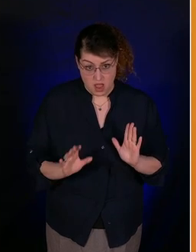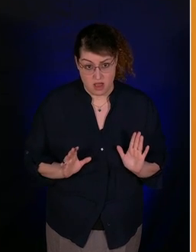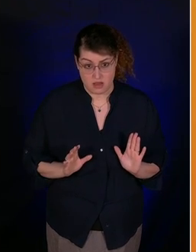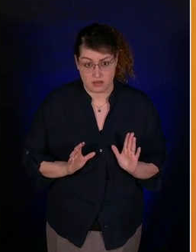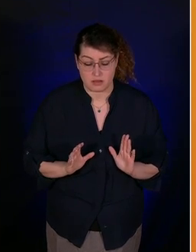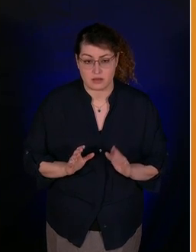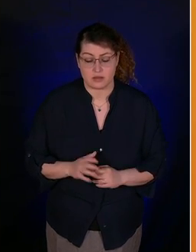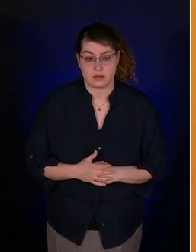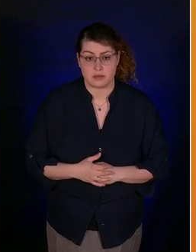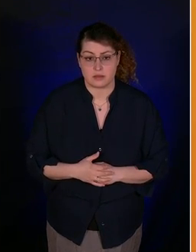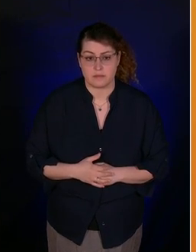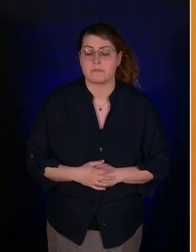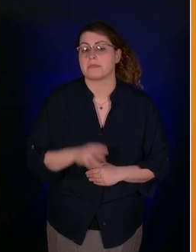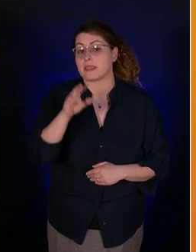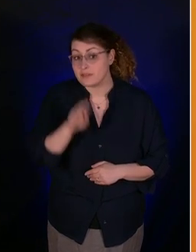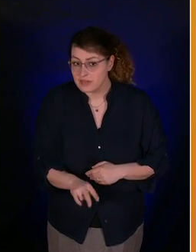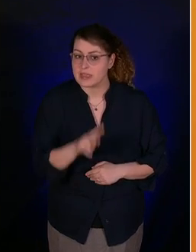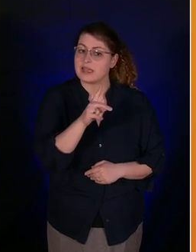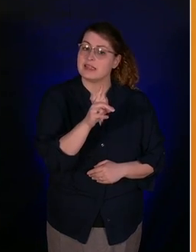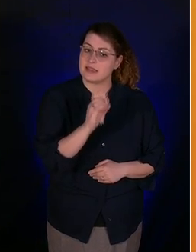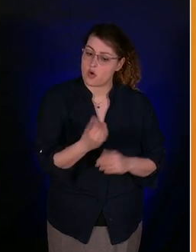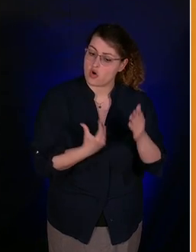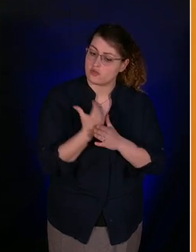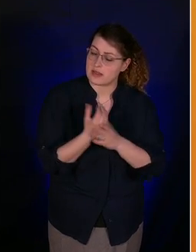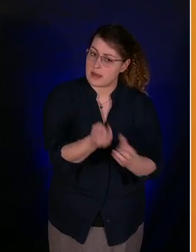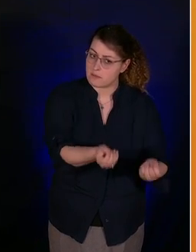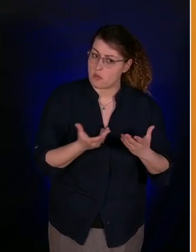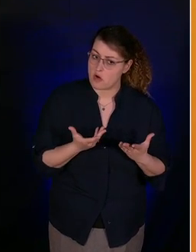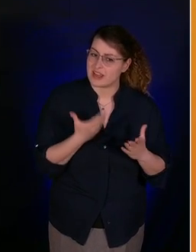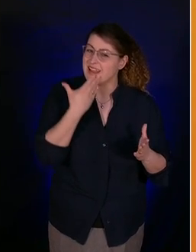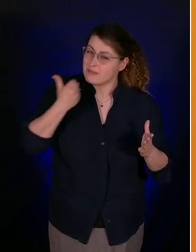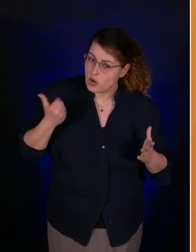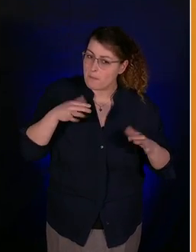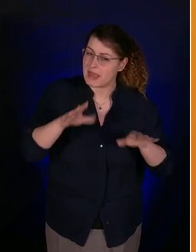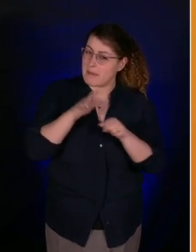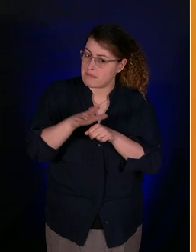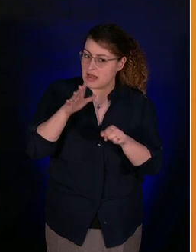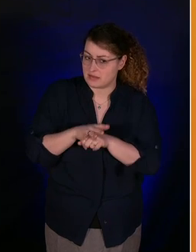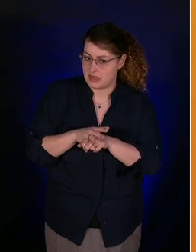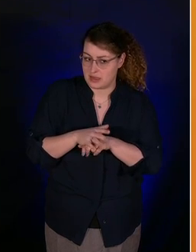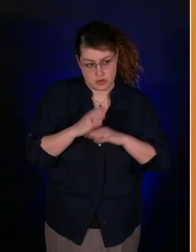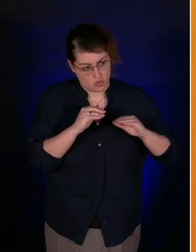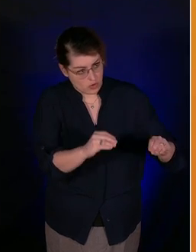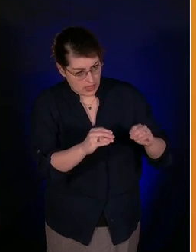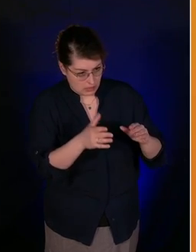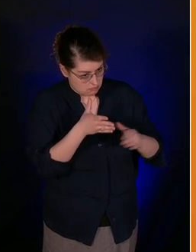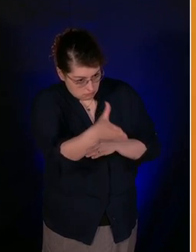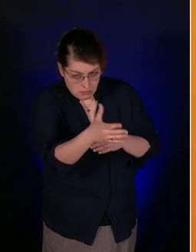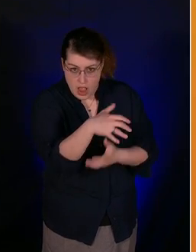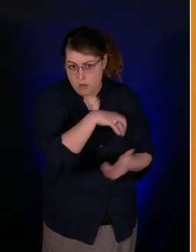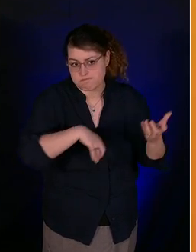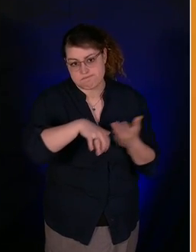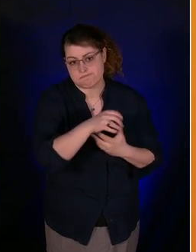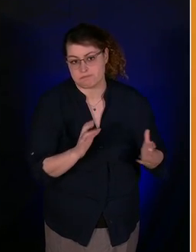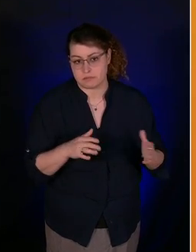faut conclure, camarade. Alors c'est vrai que dans le document proposé ce matin, c'est mieux, mais pas encore assez au vu de la catastrophe à venir. Nous appelons ainsi